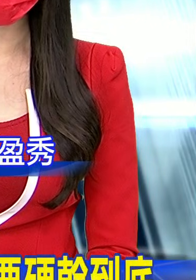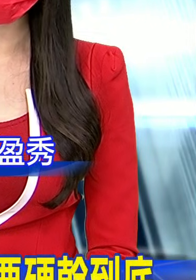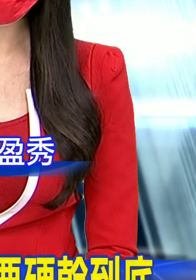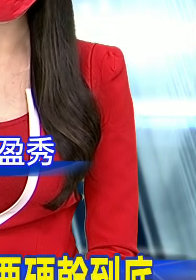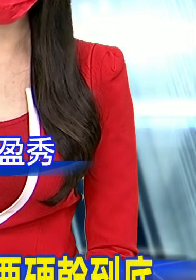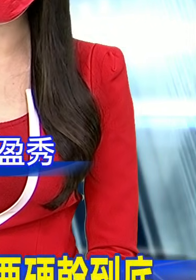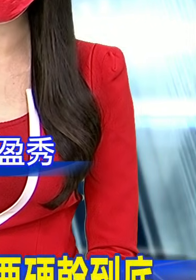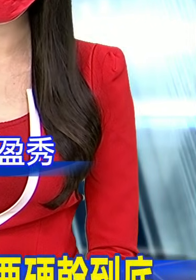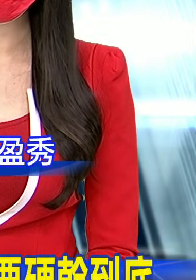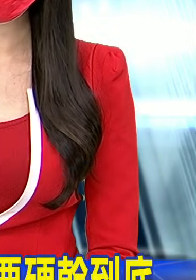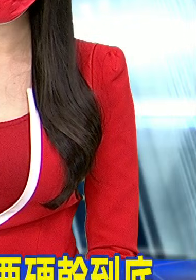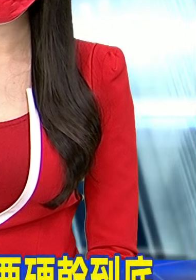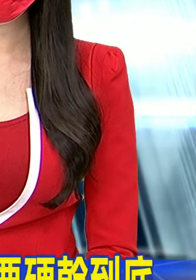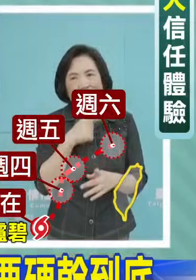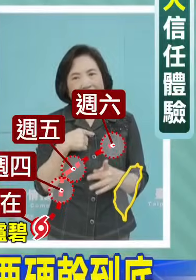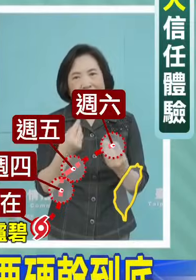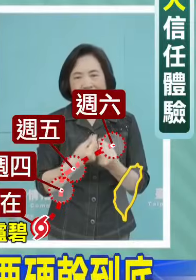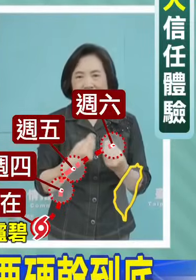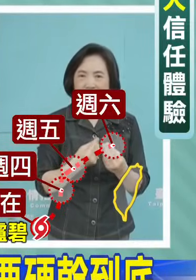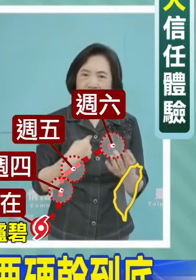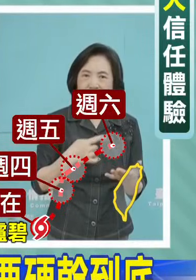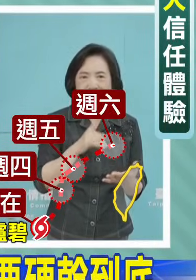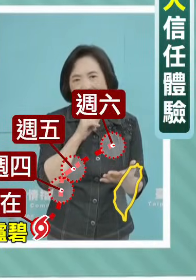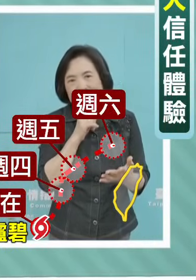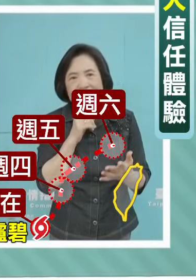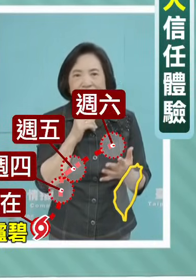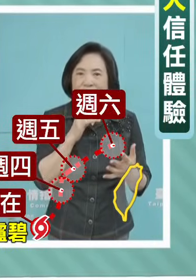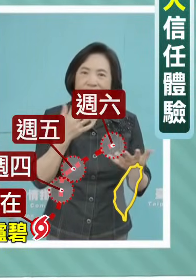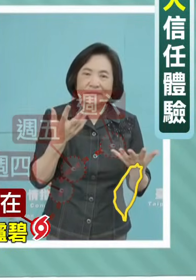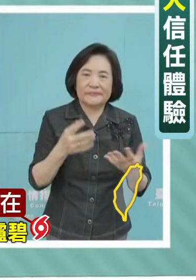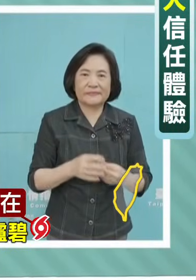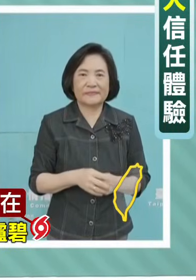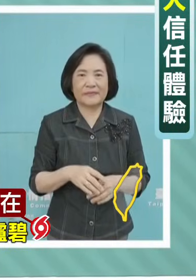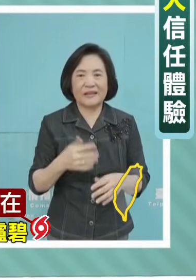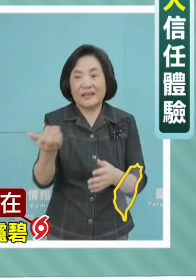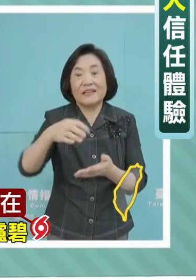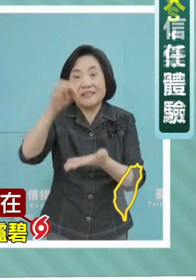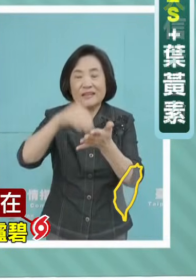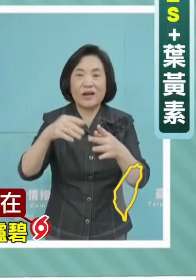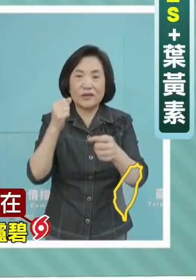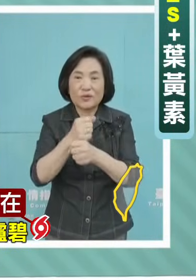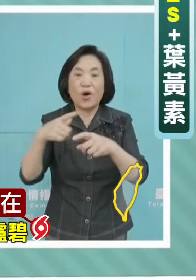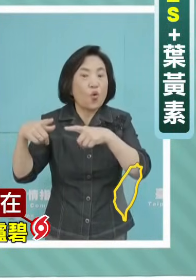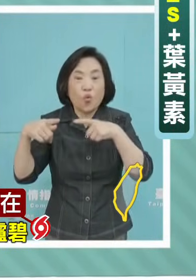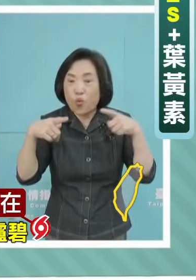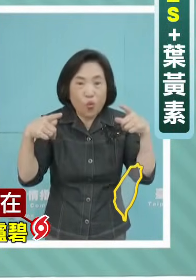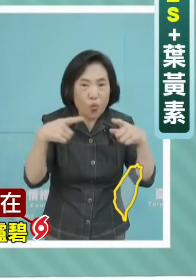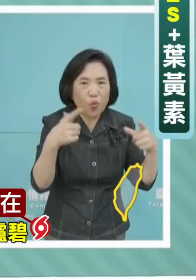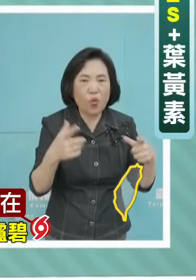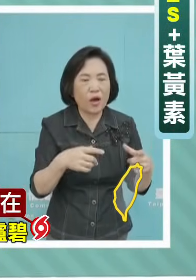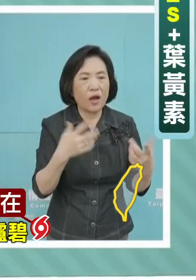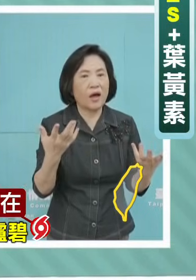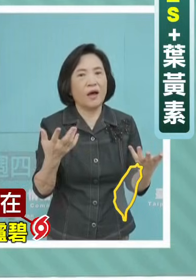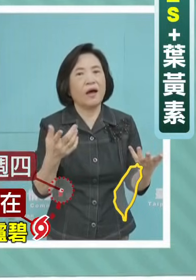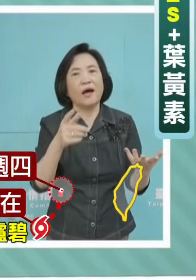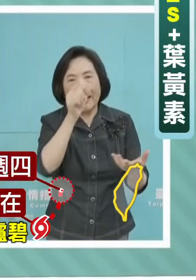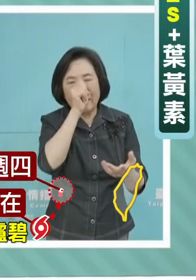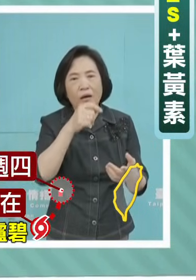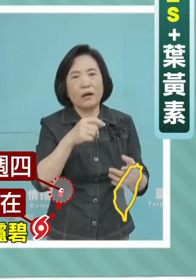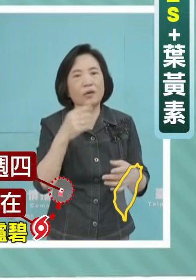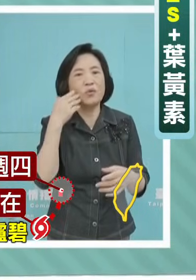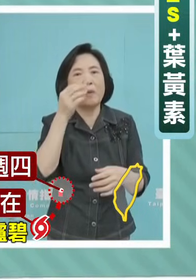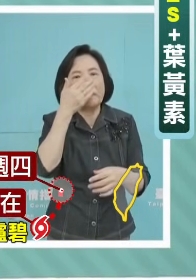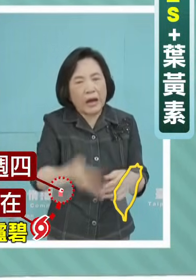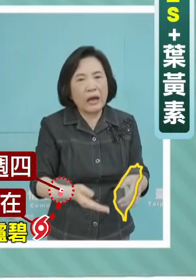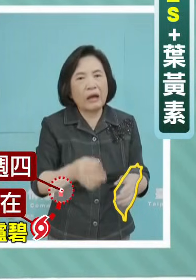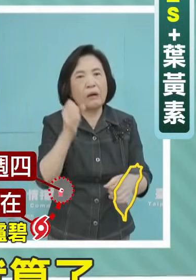服他，带你来听。 第一个哦，做蛋糕你知道哦，了不起就拉个肚子就